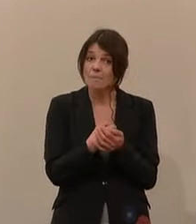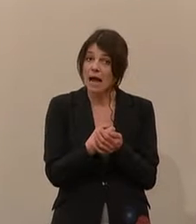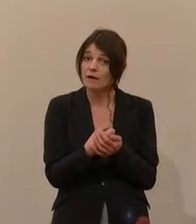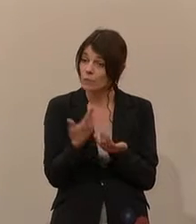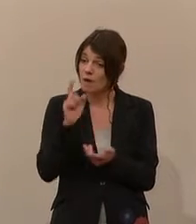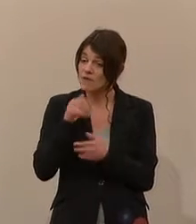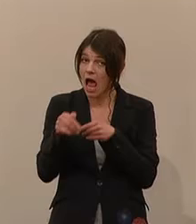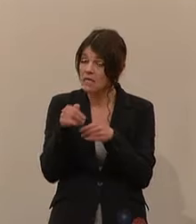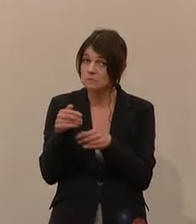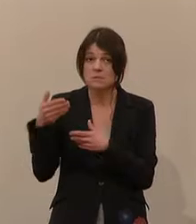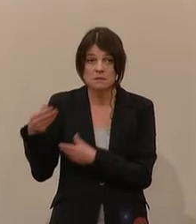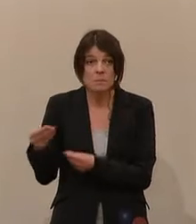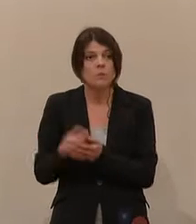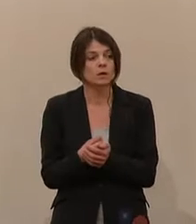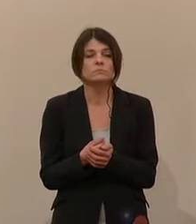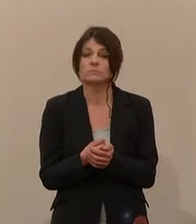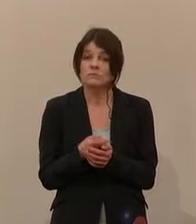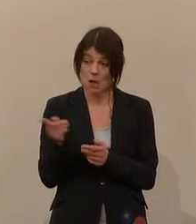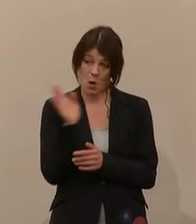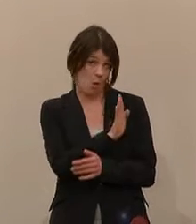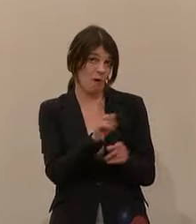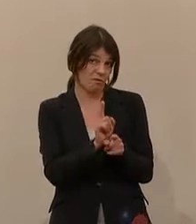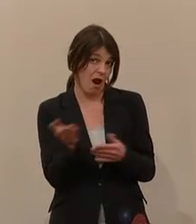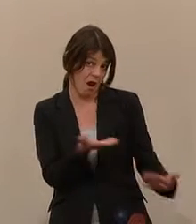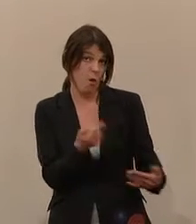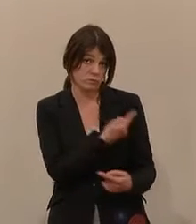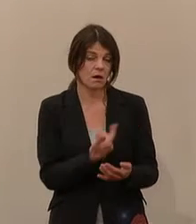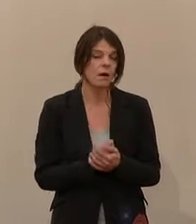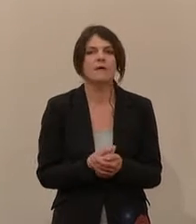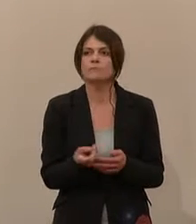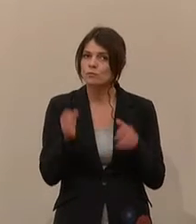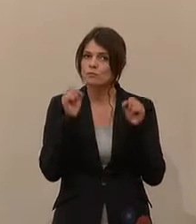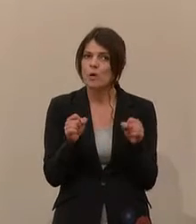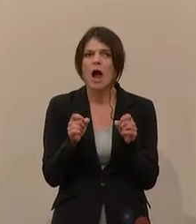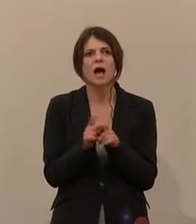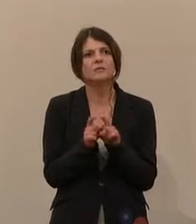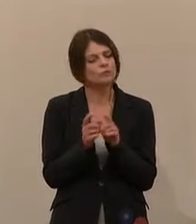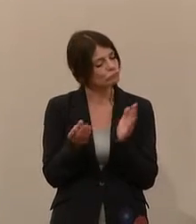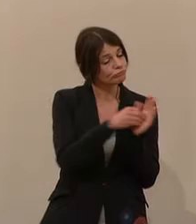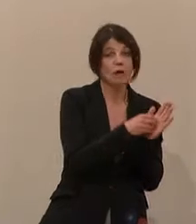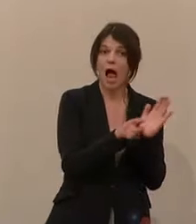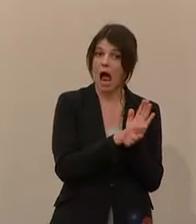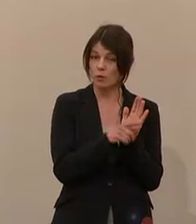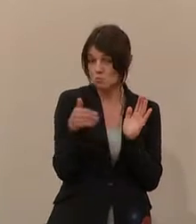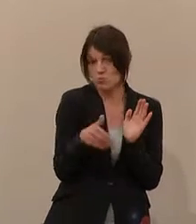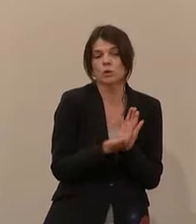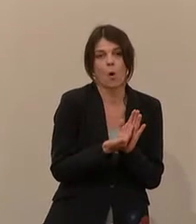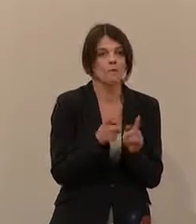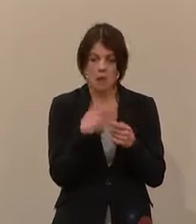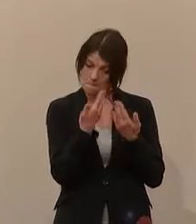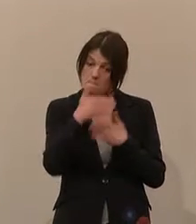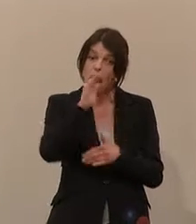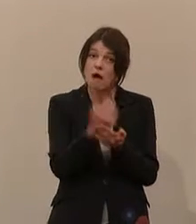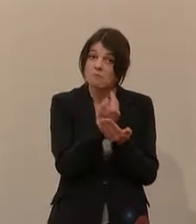Finanzminister entstehen, die eigentlich Ihnen teilweise zustehen würden, in irgendeiner Form abbilden können und eigentlich auch müssen. Weil wenn man